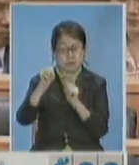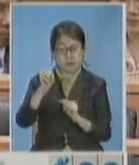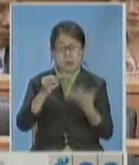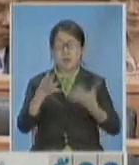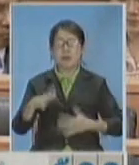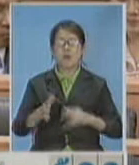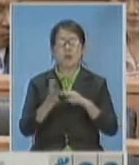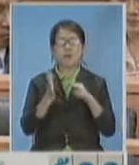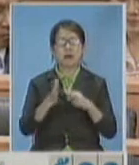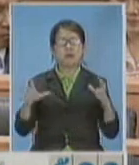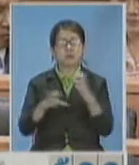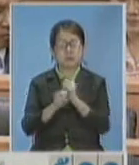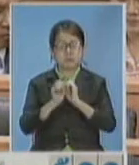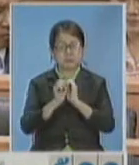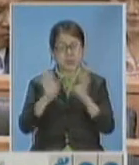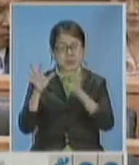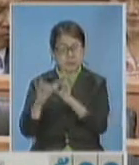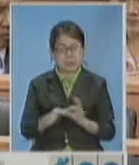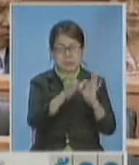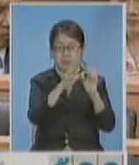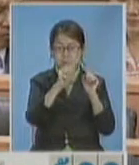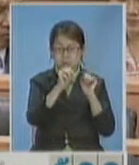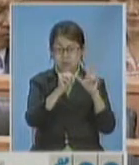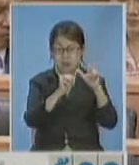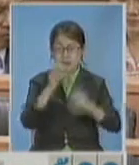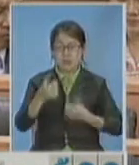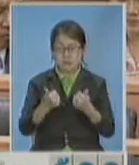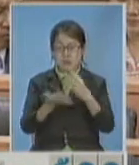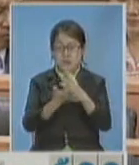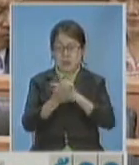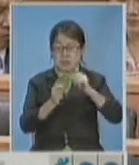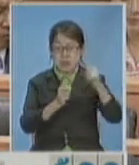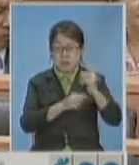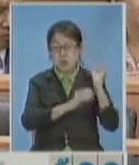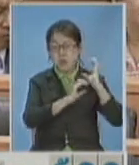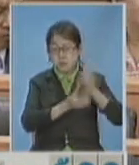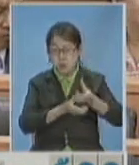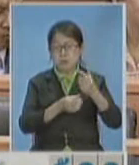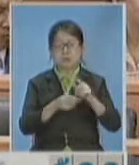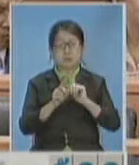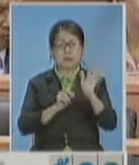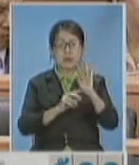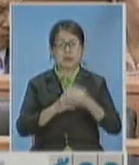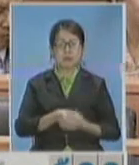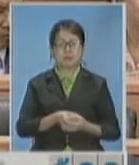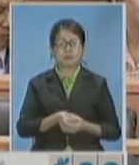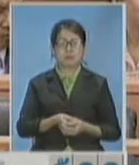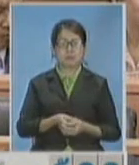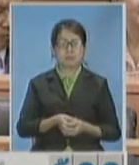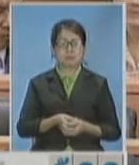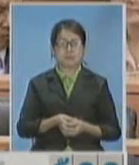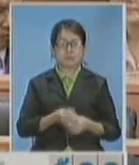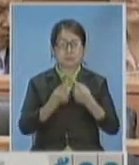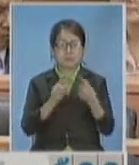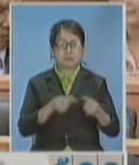ภิปรายให้เห็นผลในมาตรา3ได้แต่ไม่ใช่อภิปรายในวาระ1แต่ไม่ใช่อภิปรายในวาระ1นะท่านประธานครับถ้า